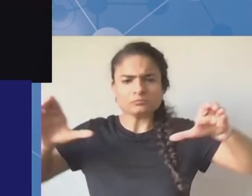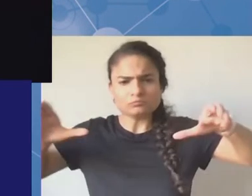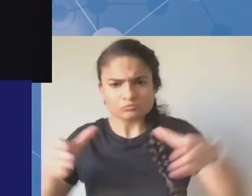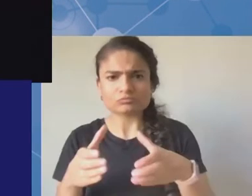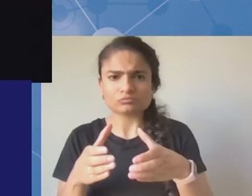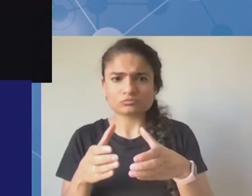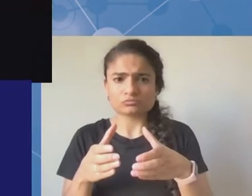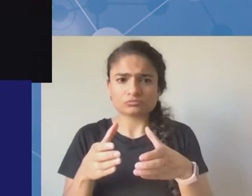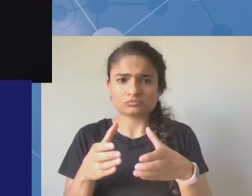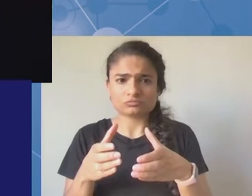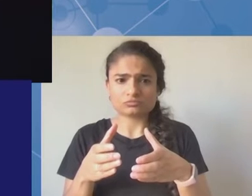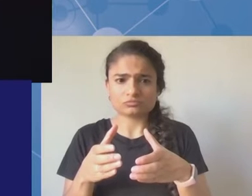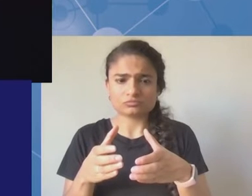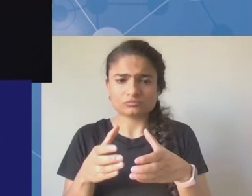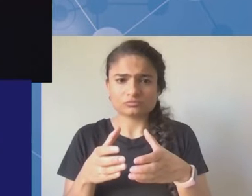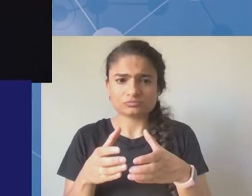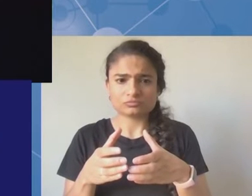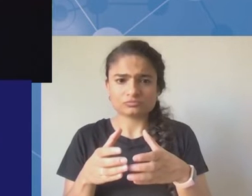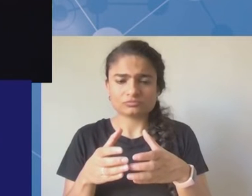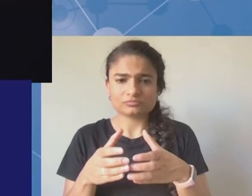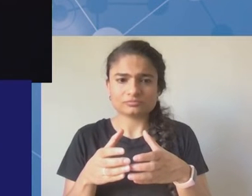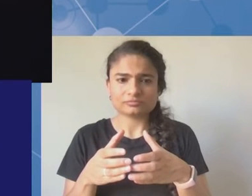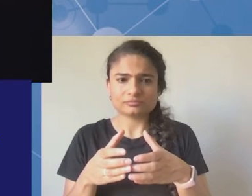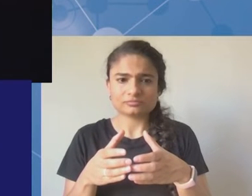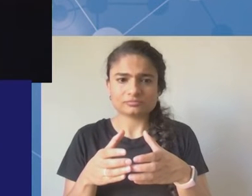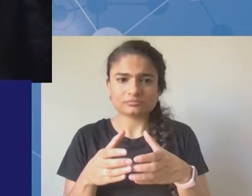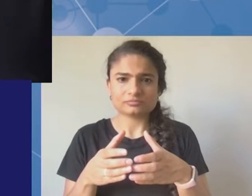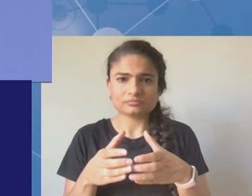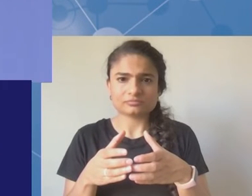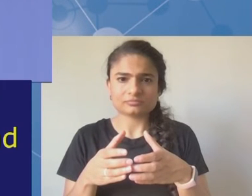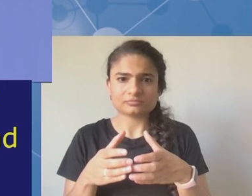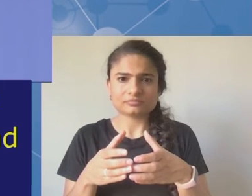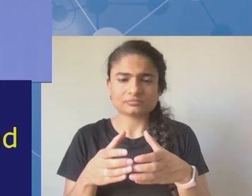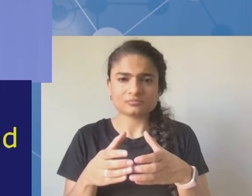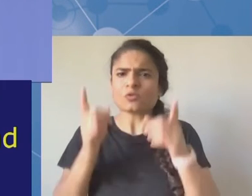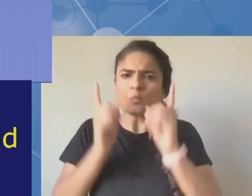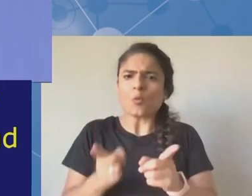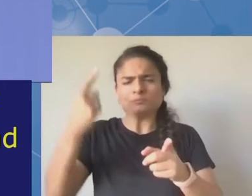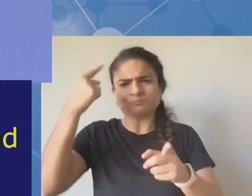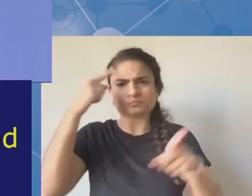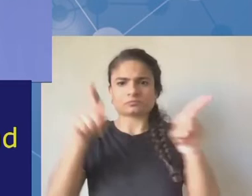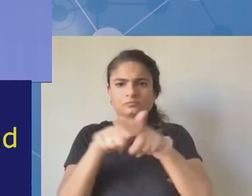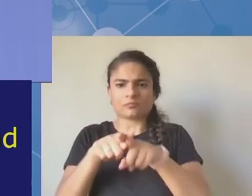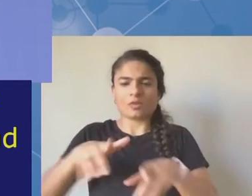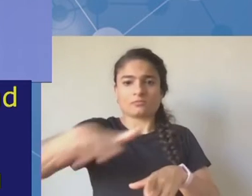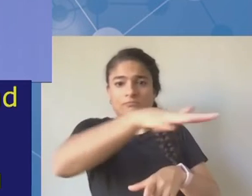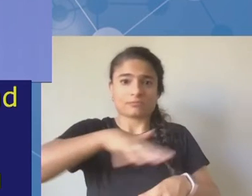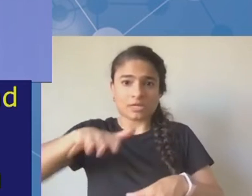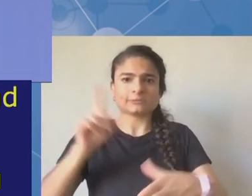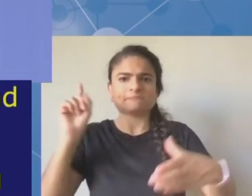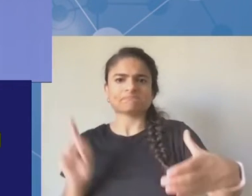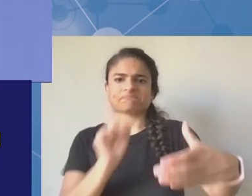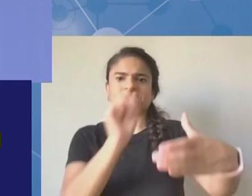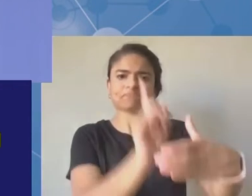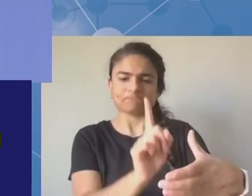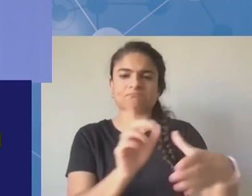выпуска мы должны назначить таких менторов и проводить такие сессии менторинга в рамках цифрового саммита ООН. Спасибо, это